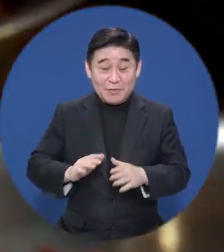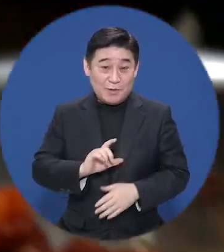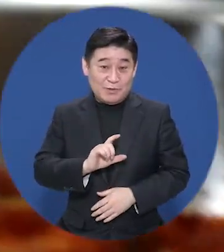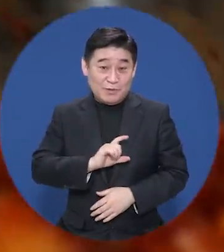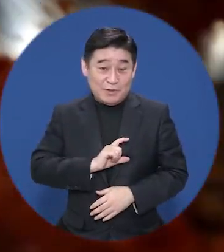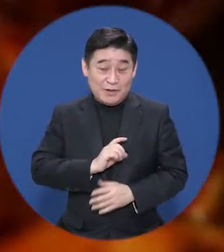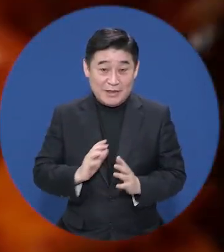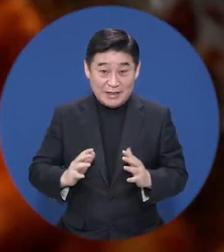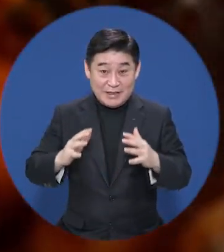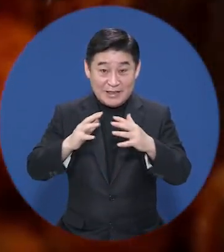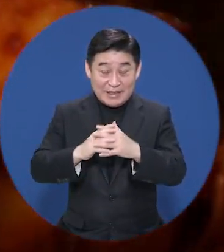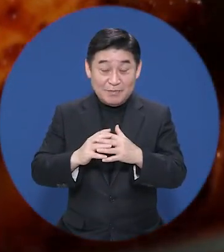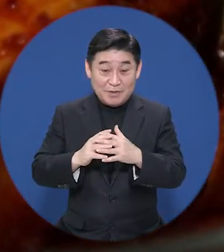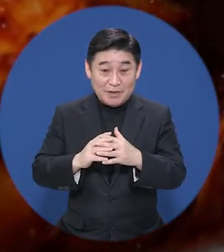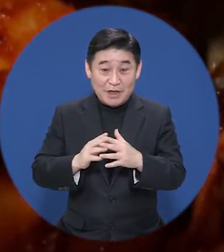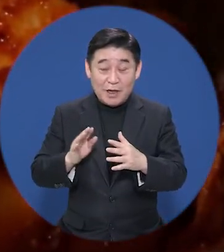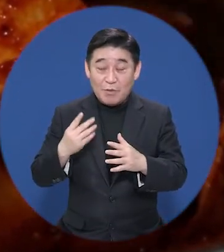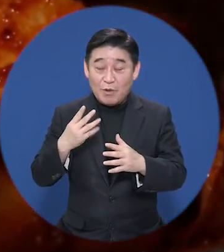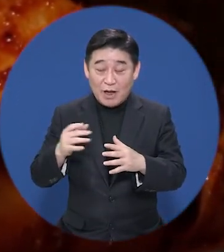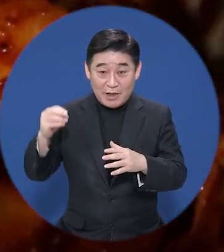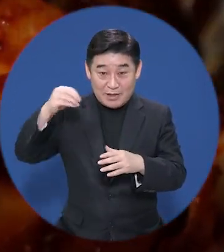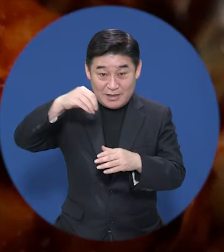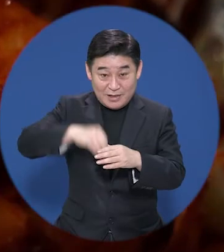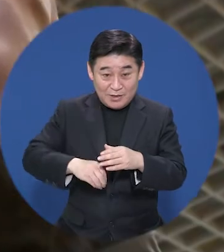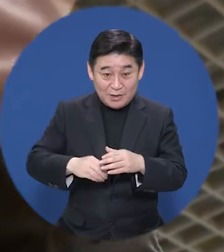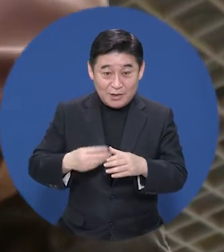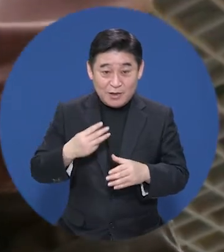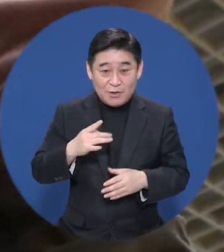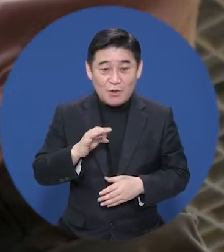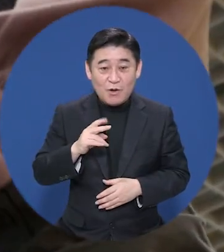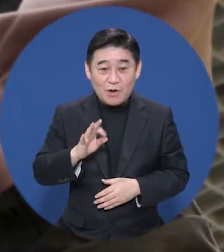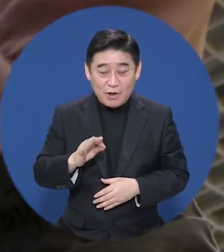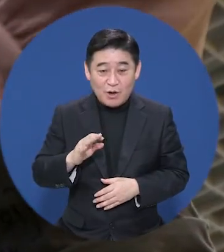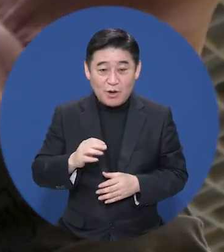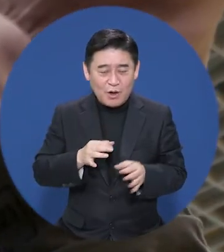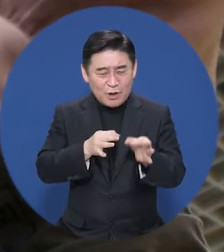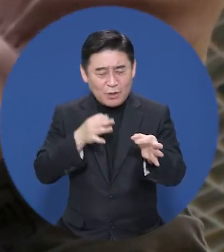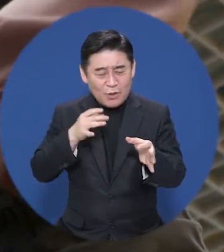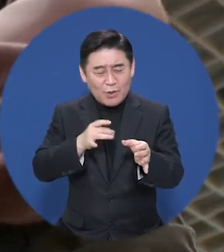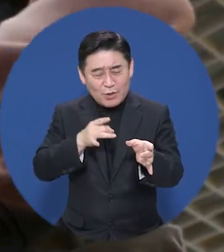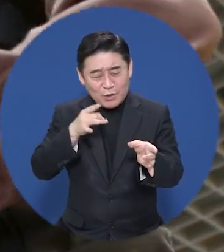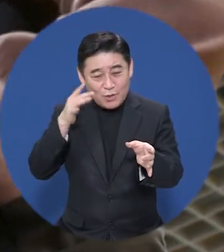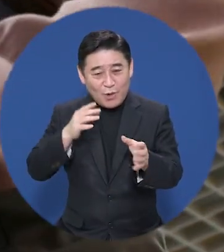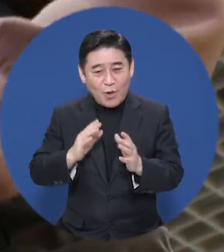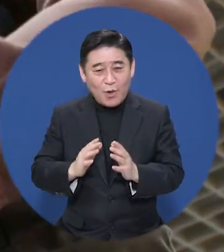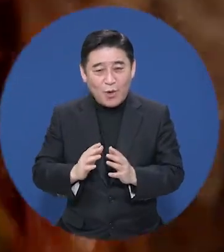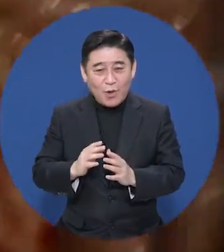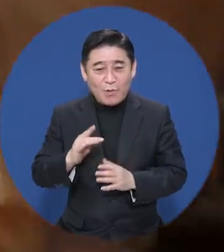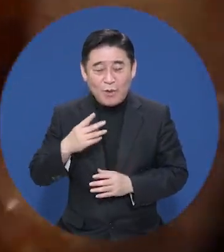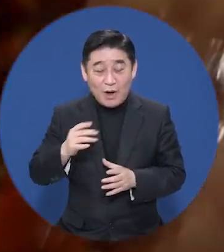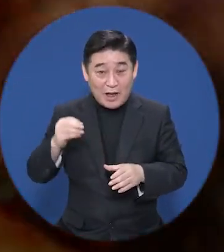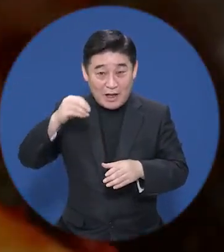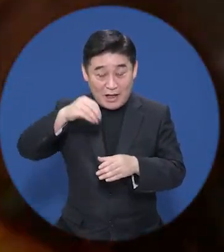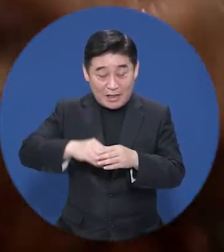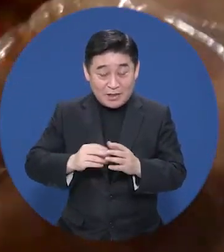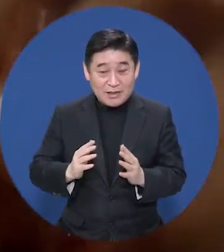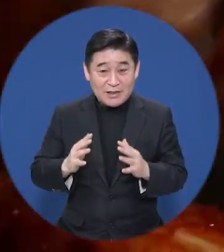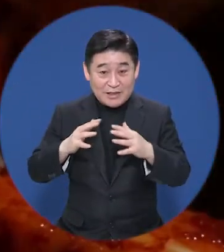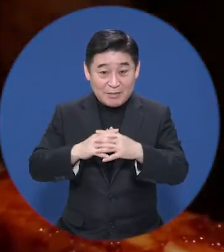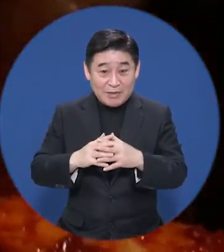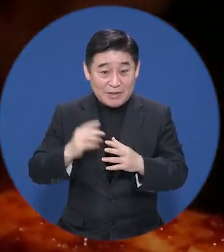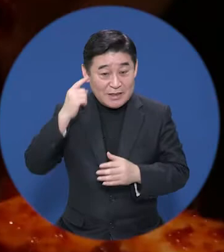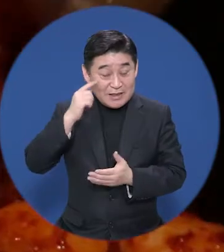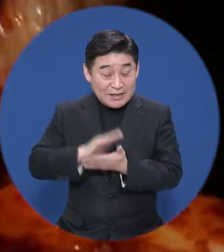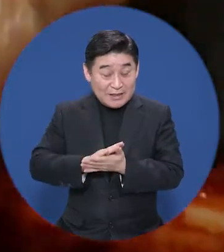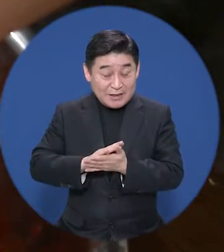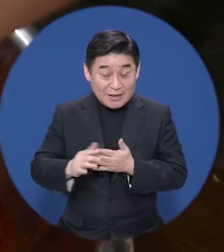주제는 김치에 통째로 볼락을 넣는 통영 볼락김치입니다. 시원하면서도 톡 쏘는 맛을 내는 발미